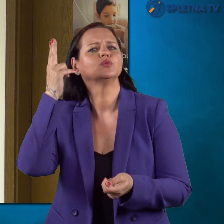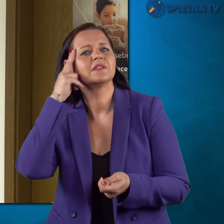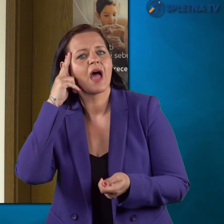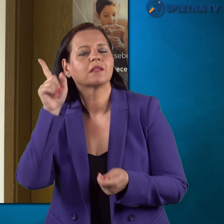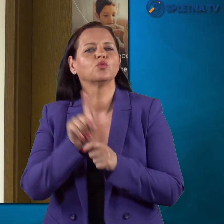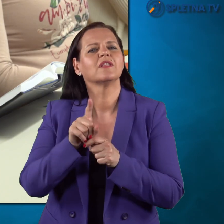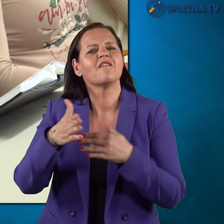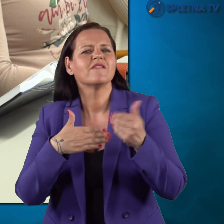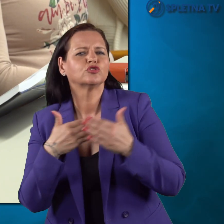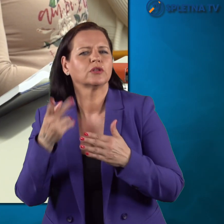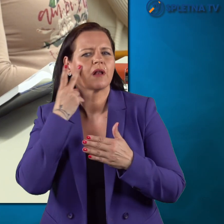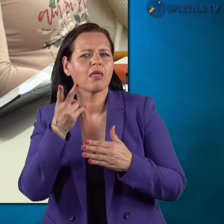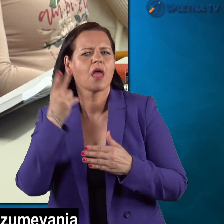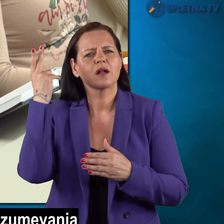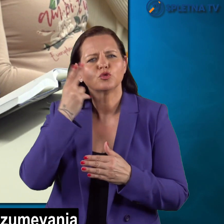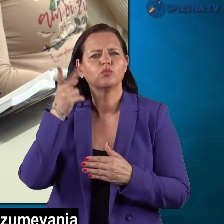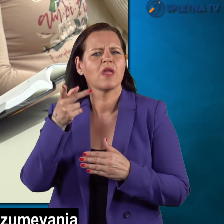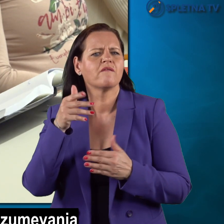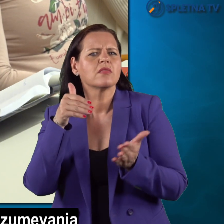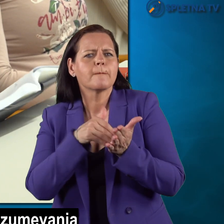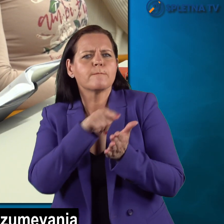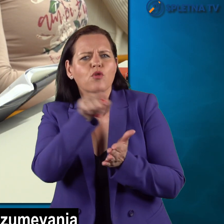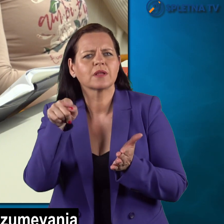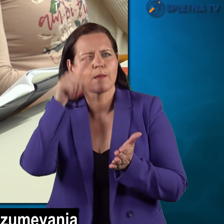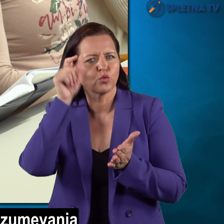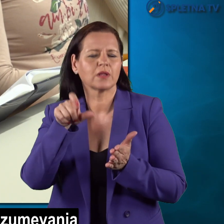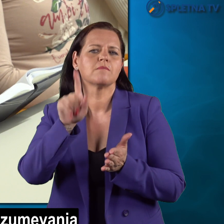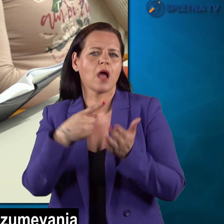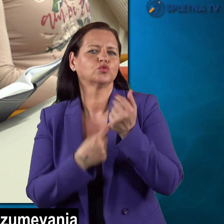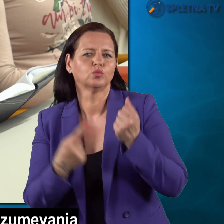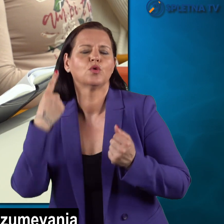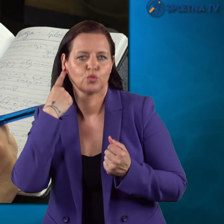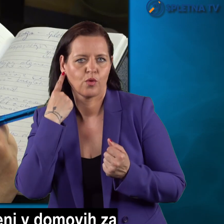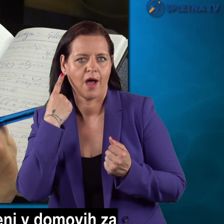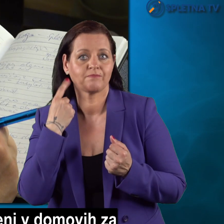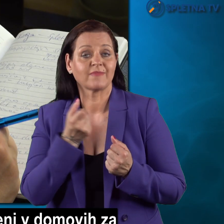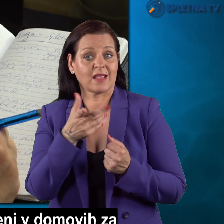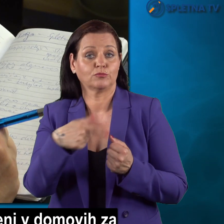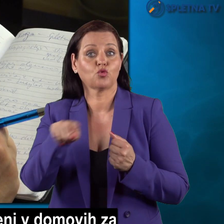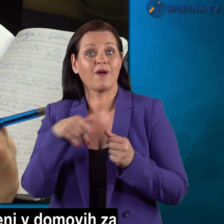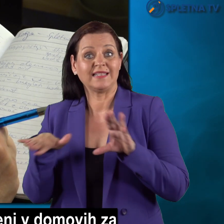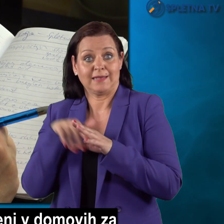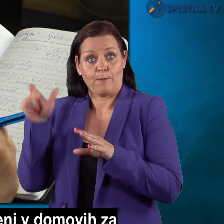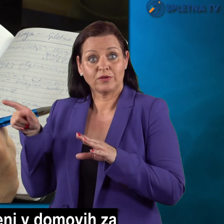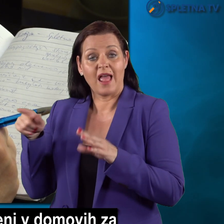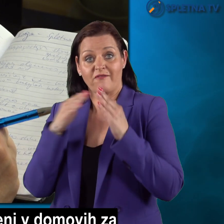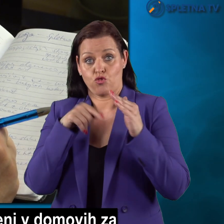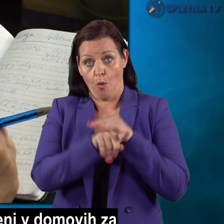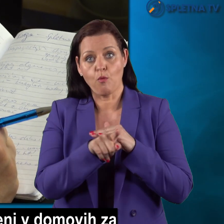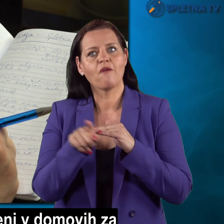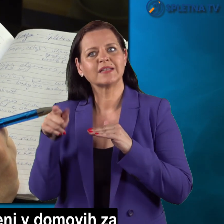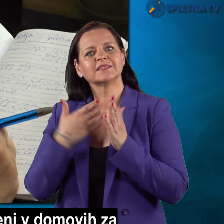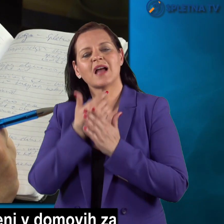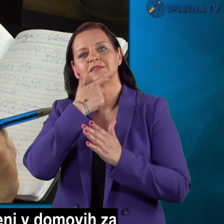namenjen pridobivanju znanj in veščin glede razumevanja potreb ljudi z izgubo sluha, s katerimi se zaposleni v domovih za